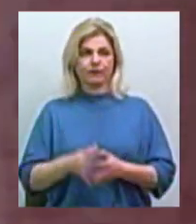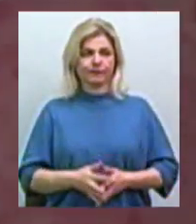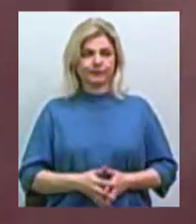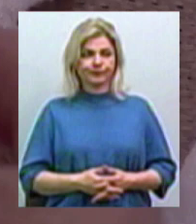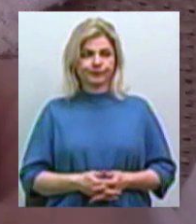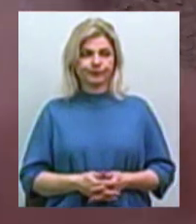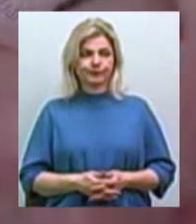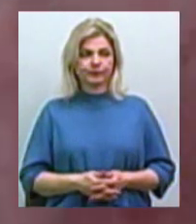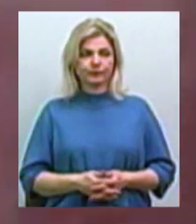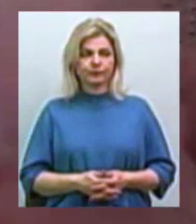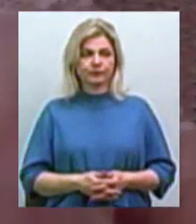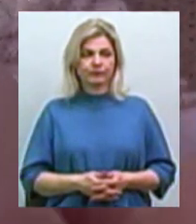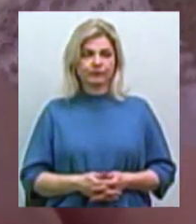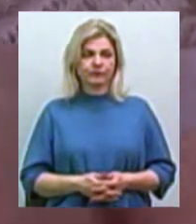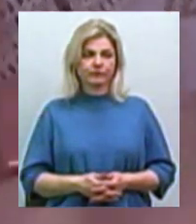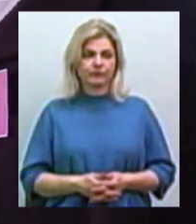так,